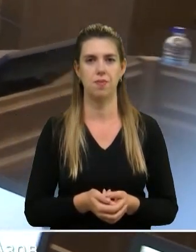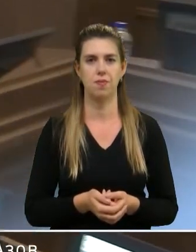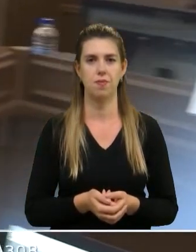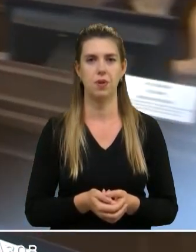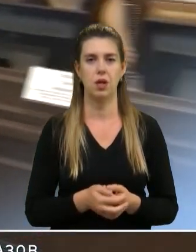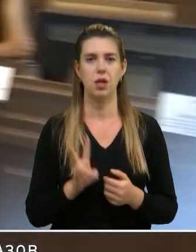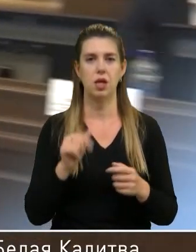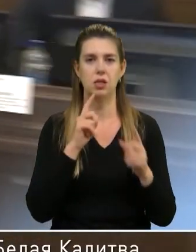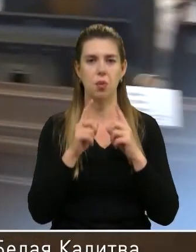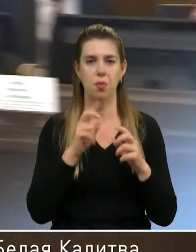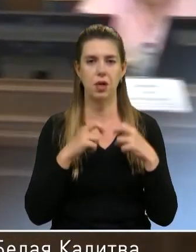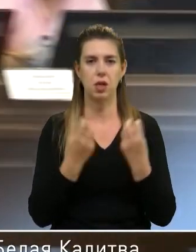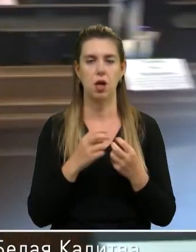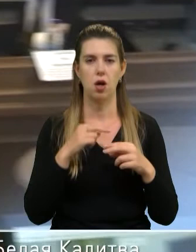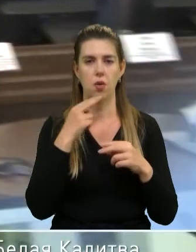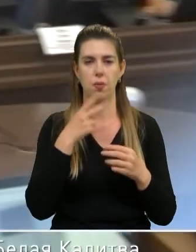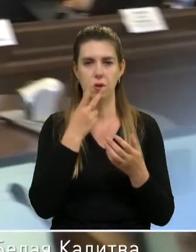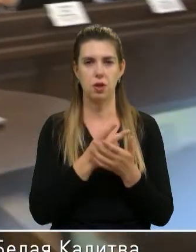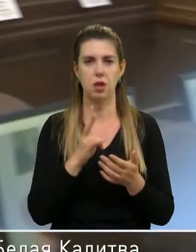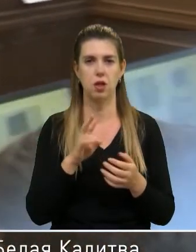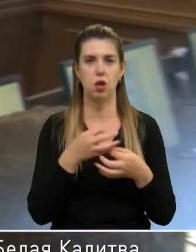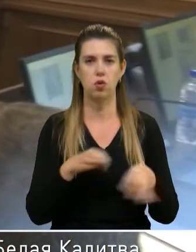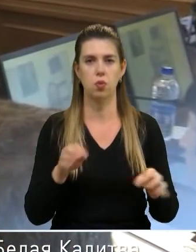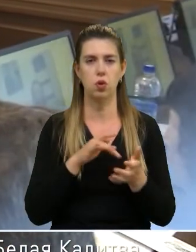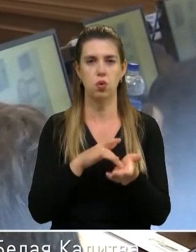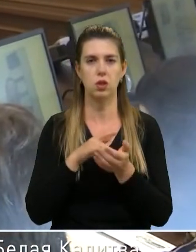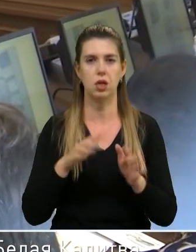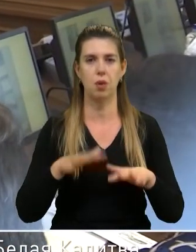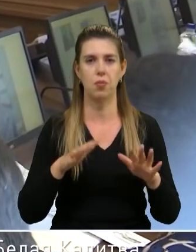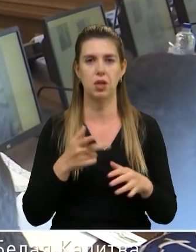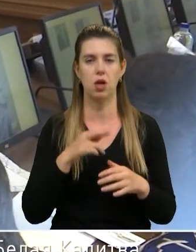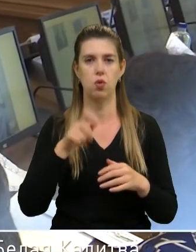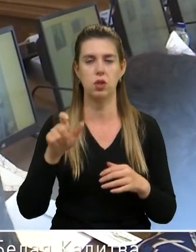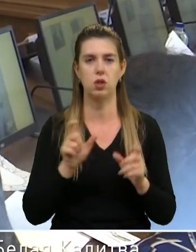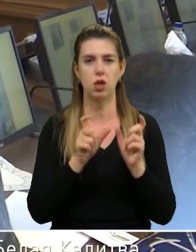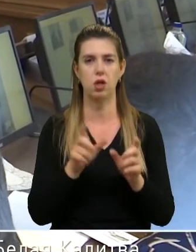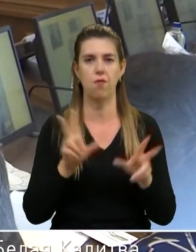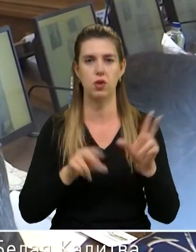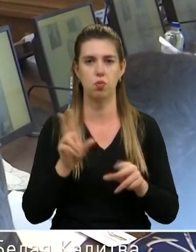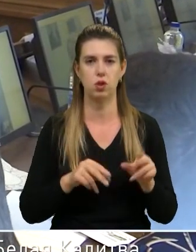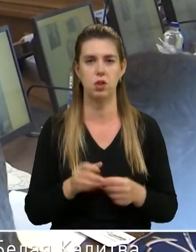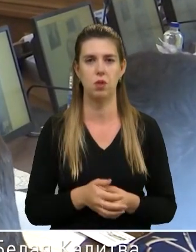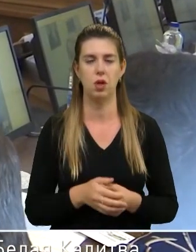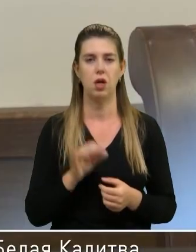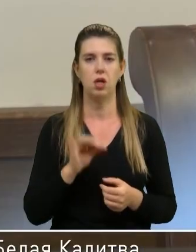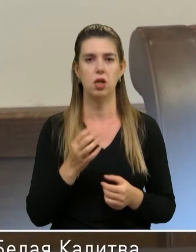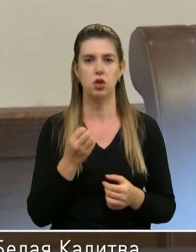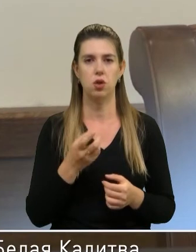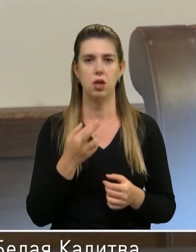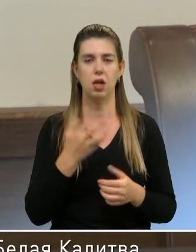На заседании фракции обратили внимание и на доступность туристических мест для людей с ограниченными возможностями, в том числе